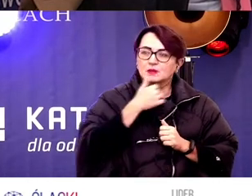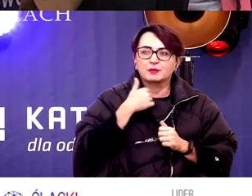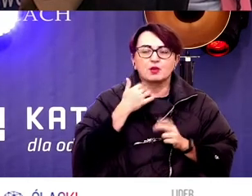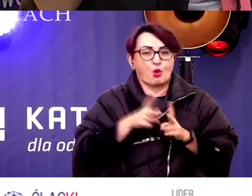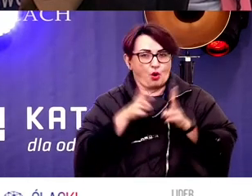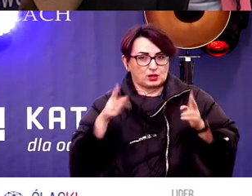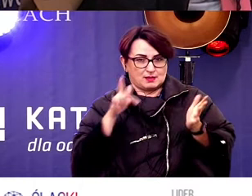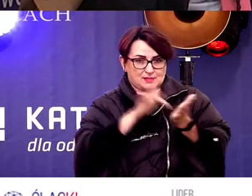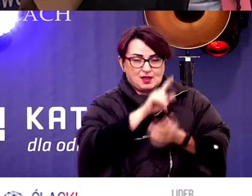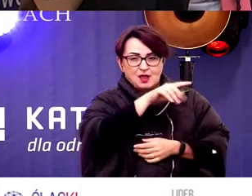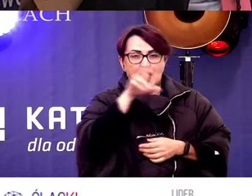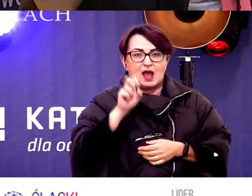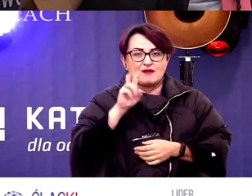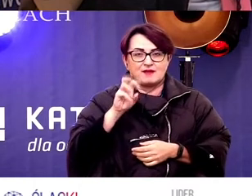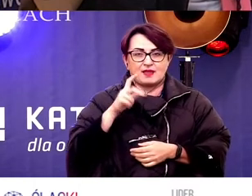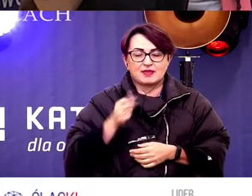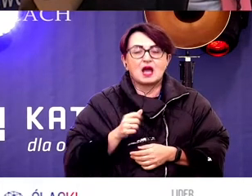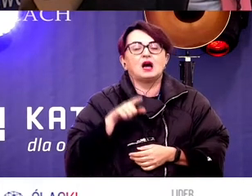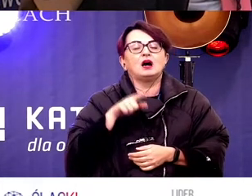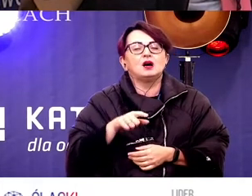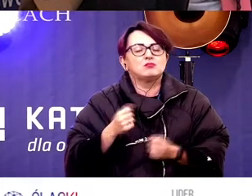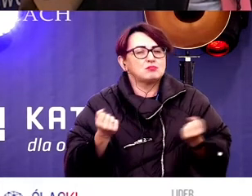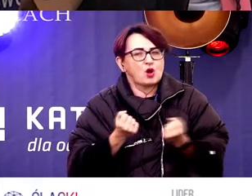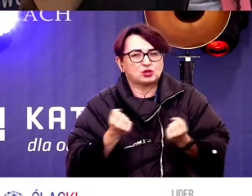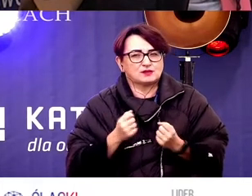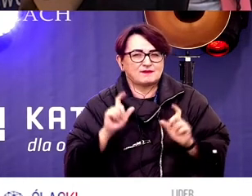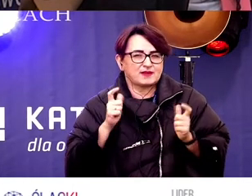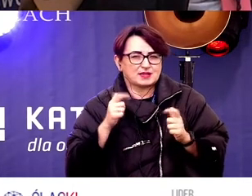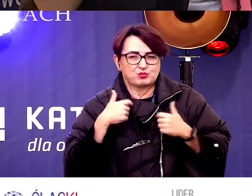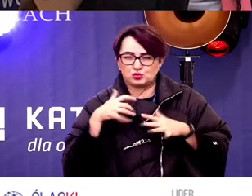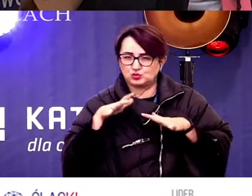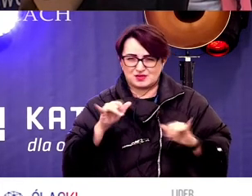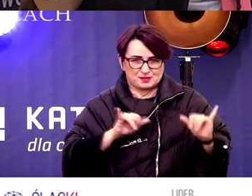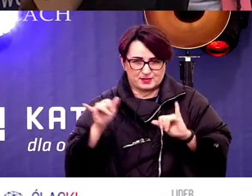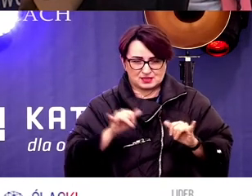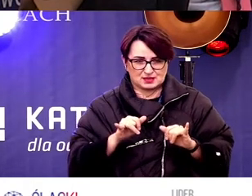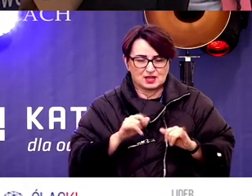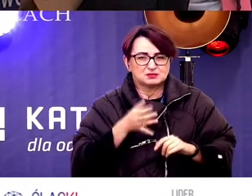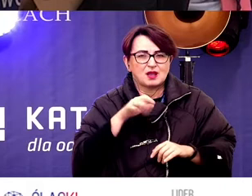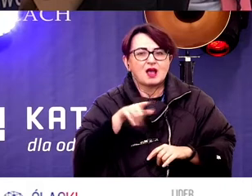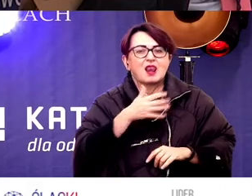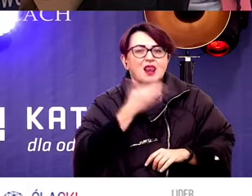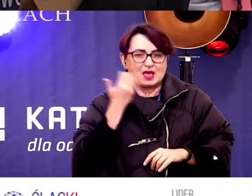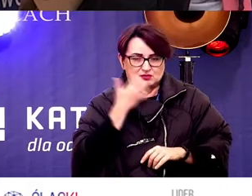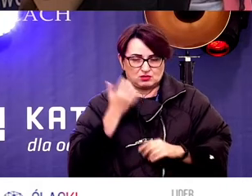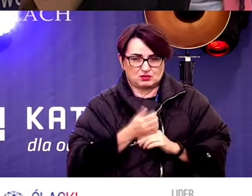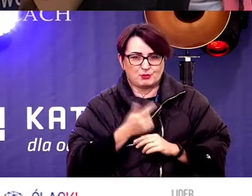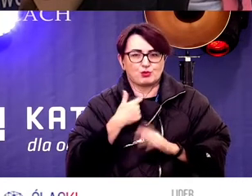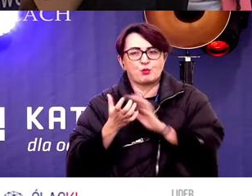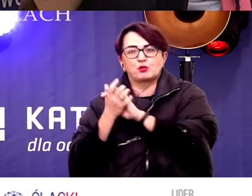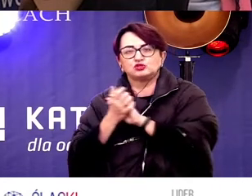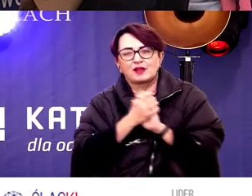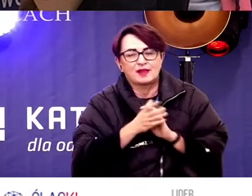w Hawanie, gdzie ten natężenie tego rodzaju wydarzeń było bardzo duże, zwłaszcza w lecie, kiedy następowały